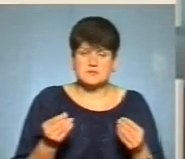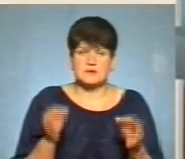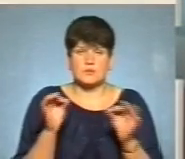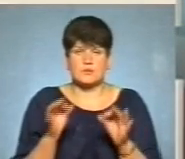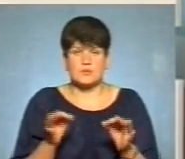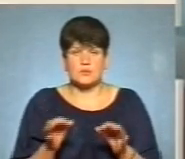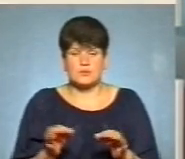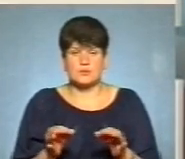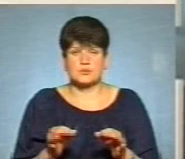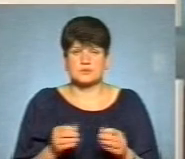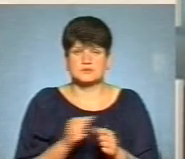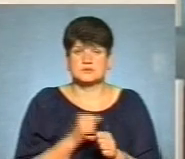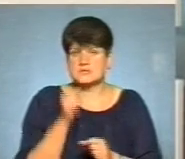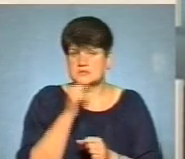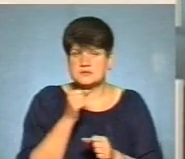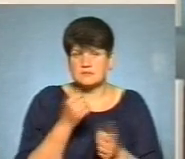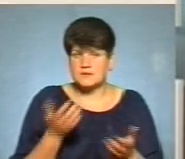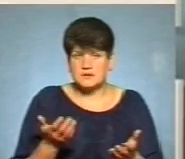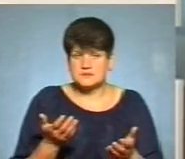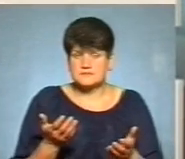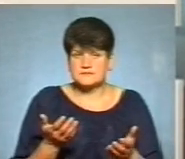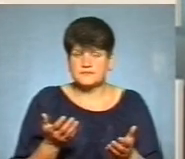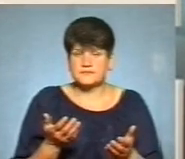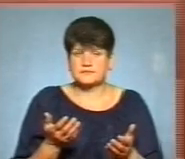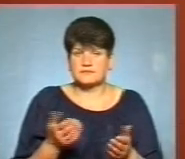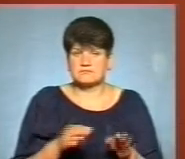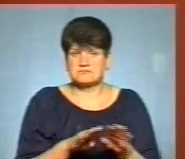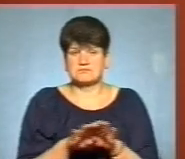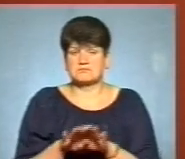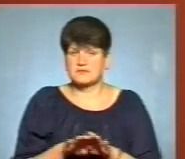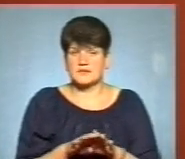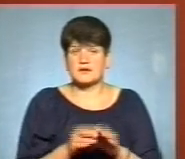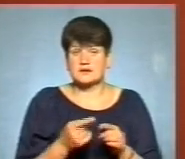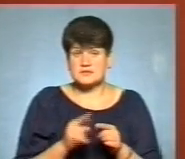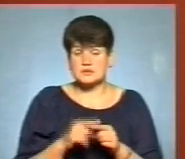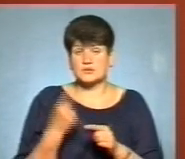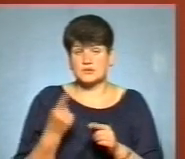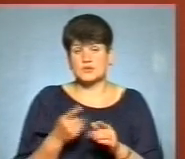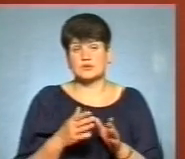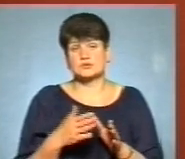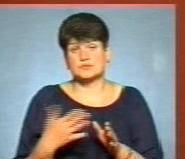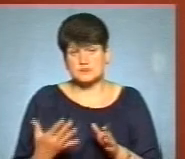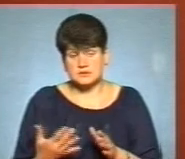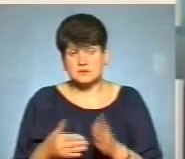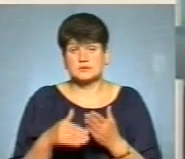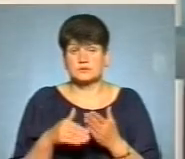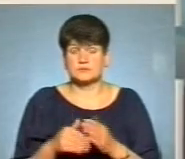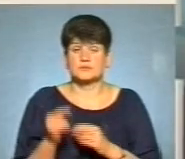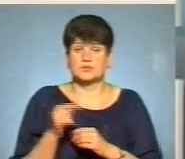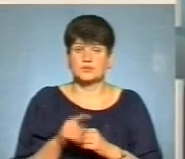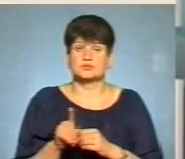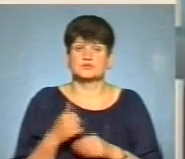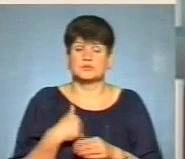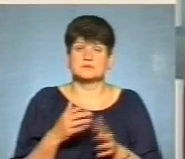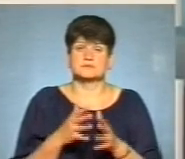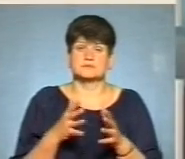до зими. Значить, це, звичайно, з однієї сторони сприяє тому, що у нас